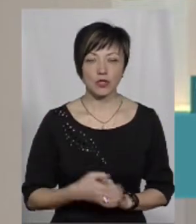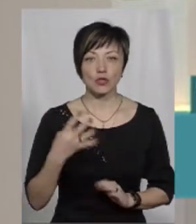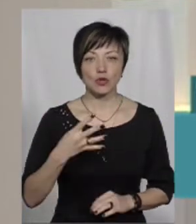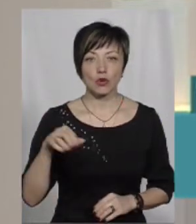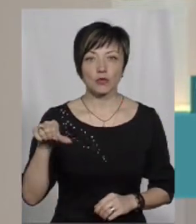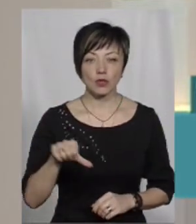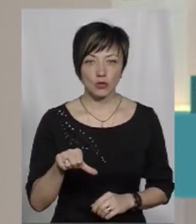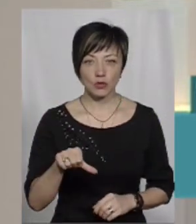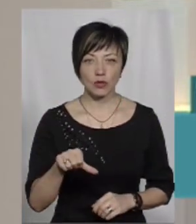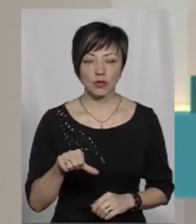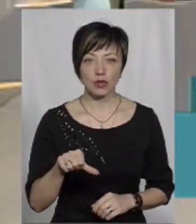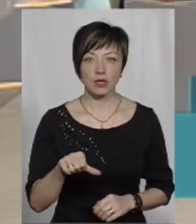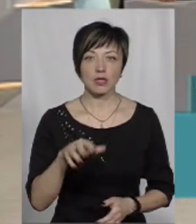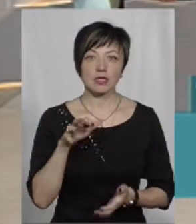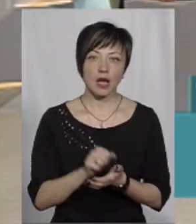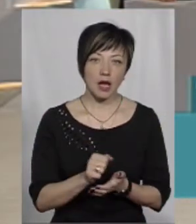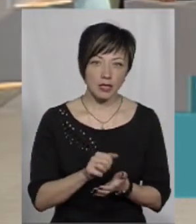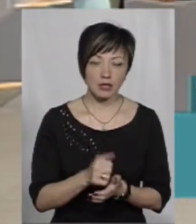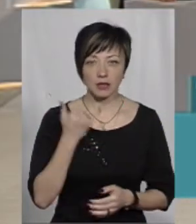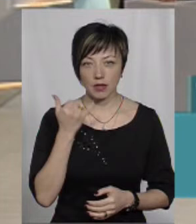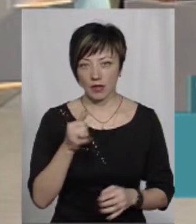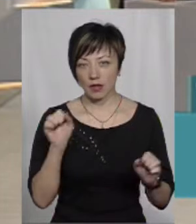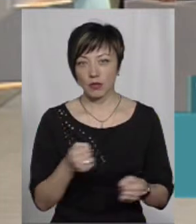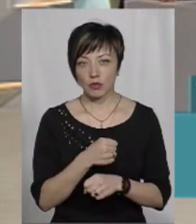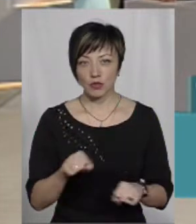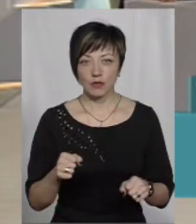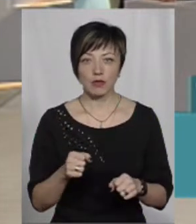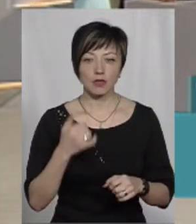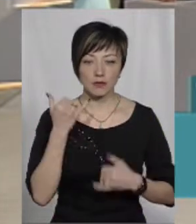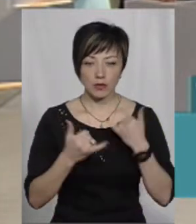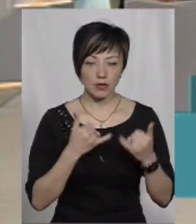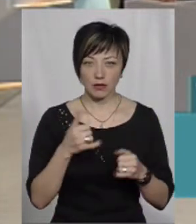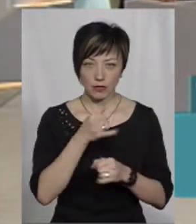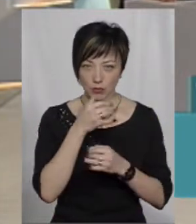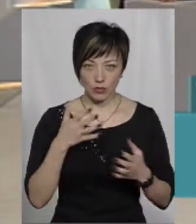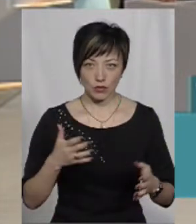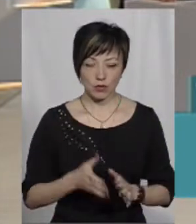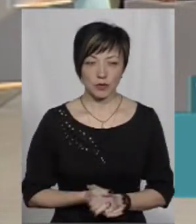40 минут, то сіть зайнята, то номер зайнятий, не можна зробити більше телефонів.